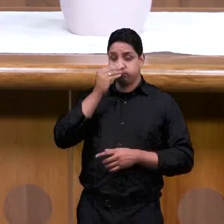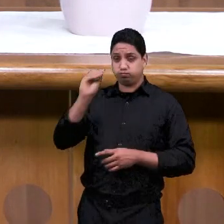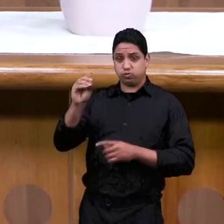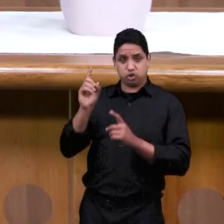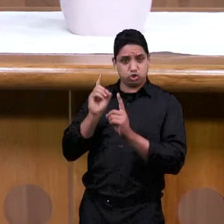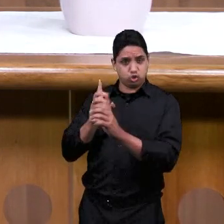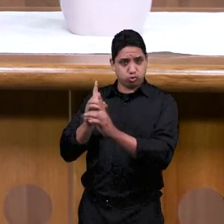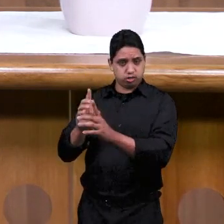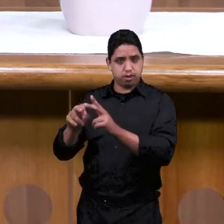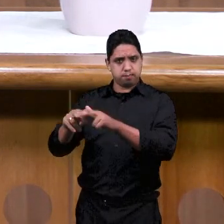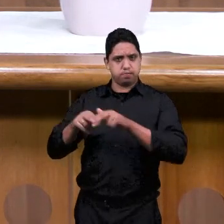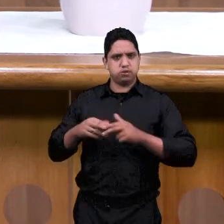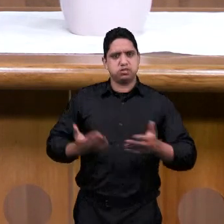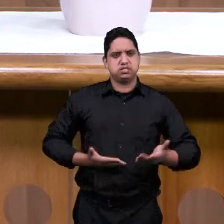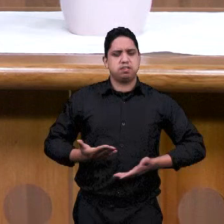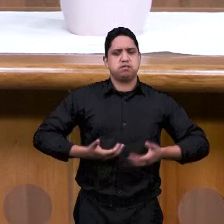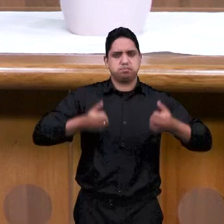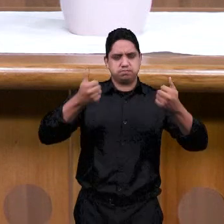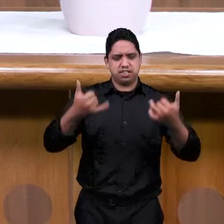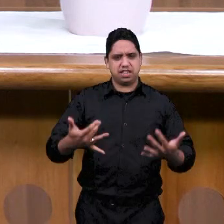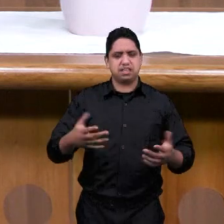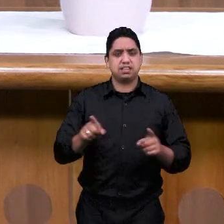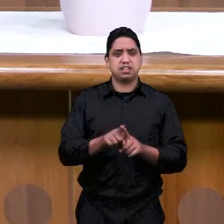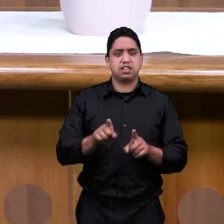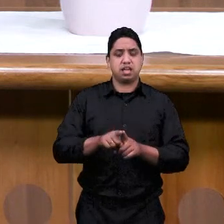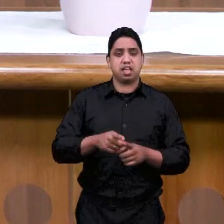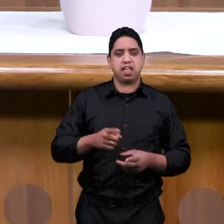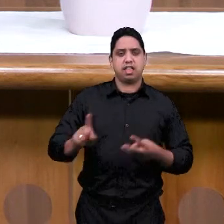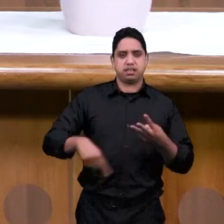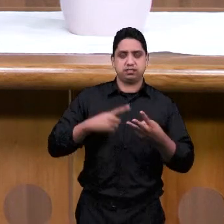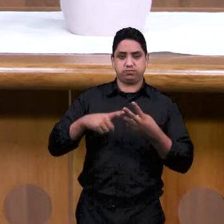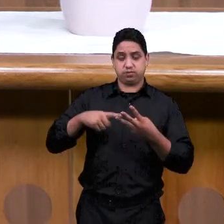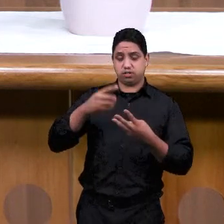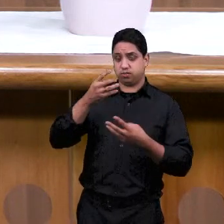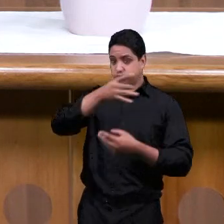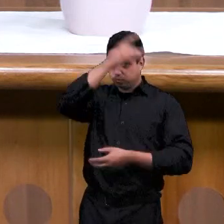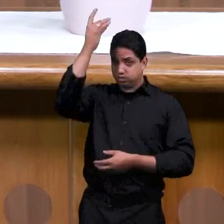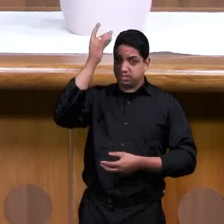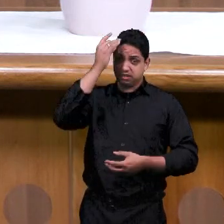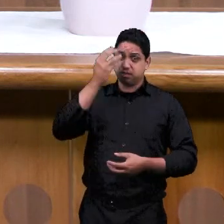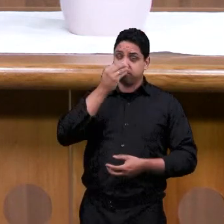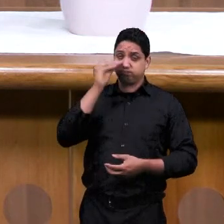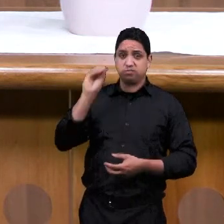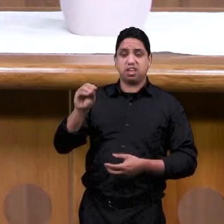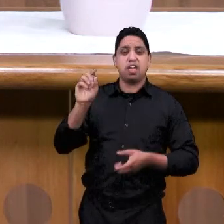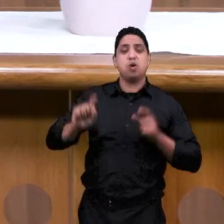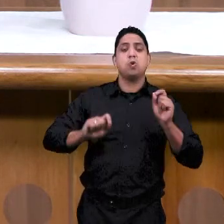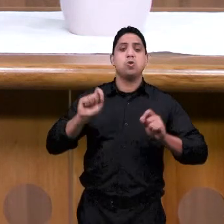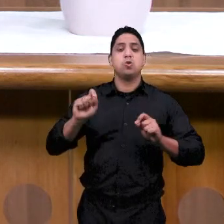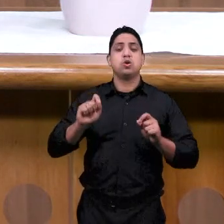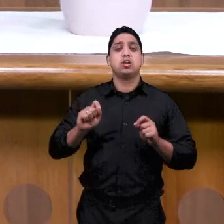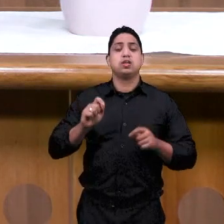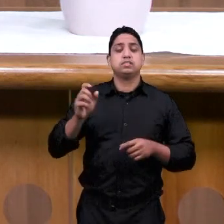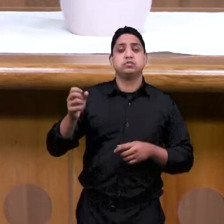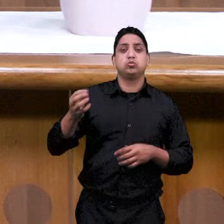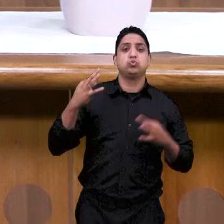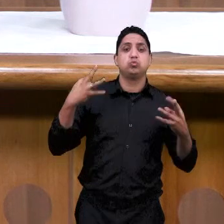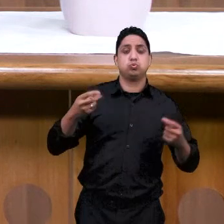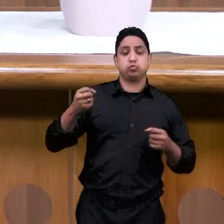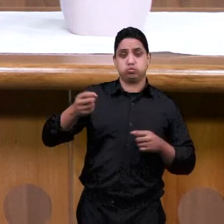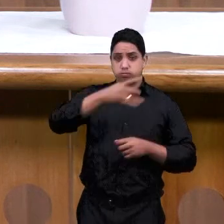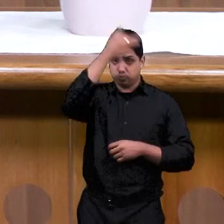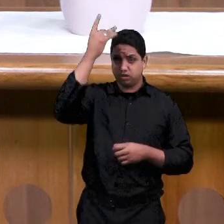très bien placé pour nos frères et sœurs. Et l'autre rejet au Saint-Esprit, c'est-à-dire le rejet à ce que le Saint-Esprit